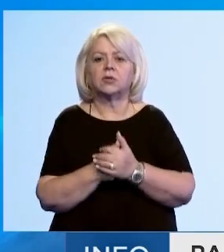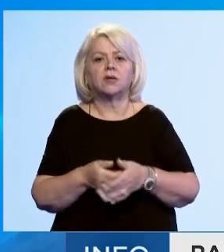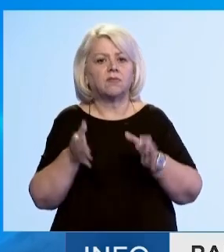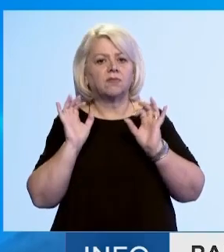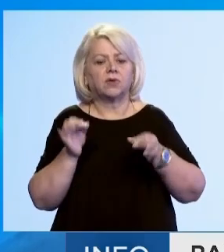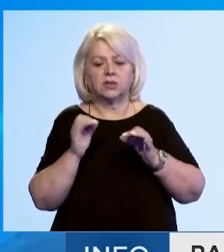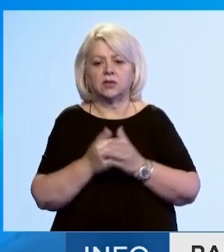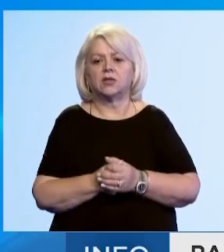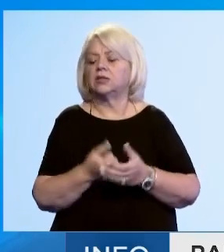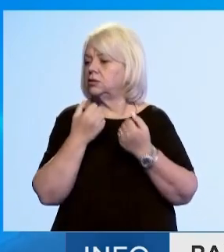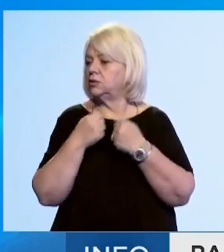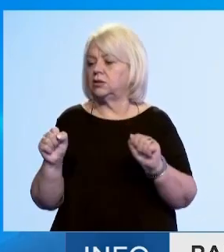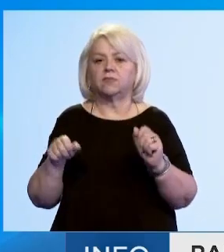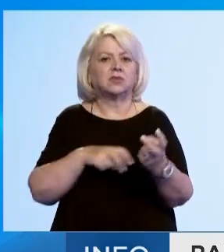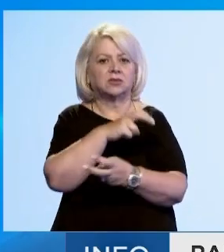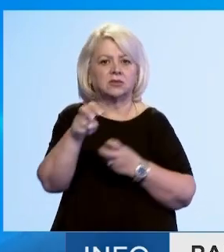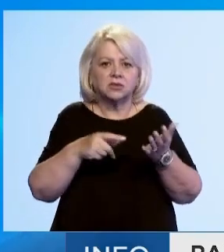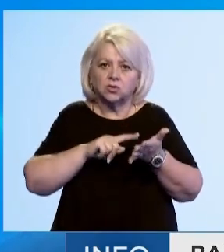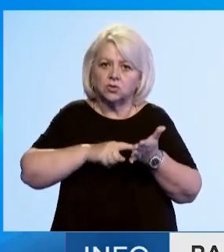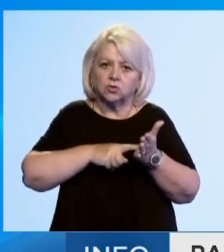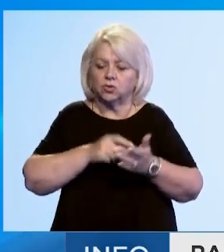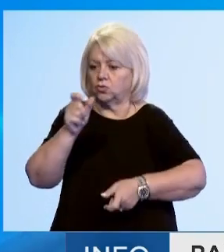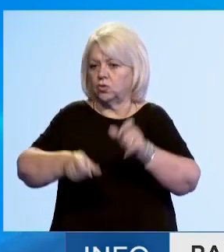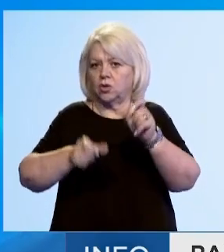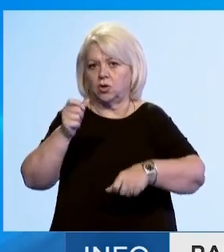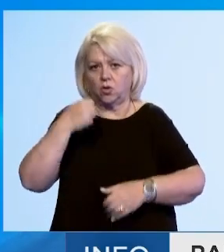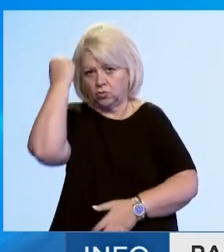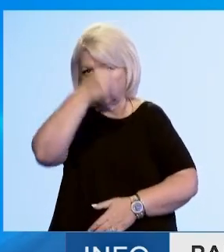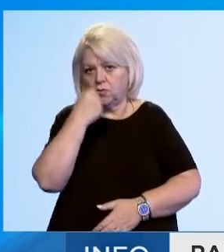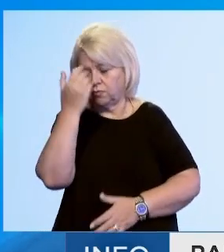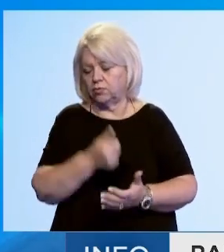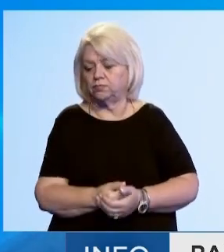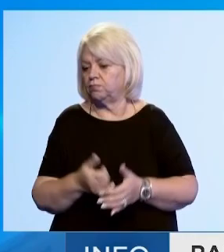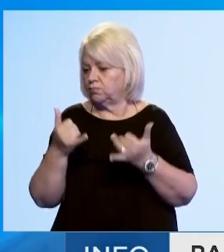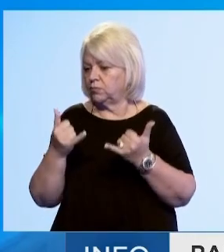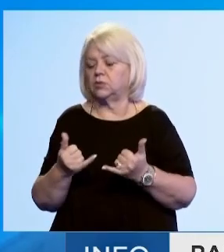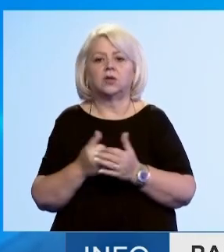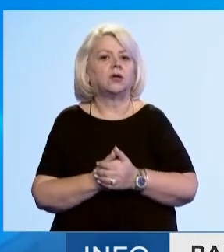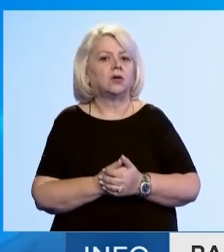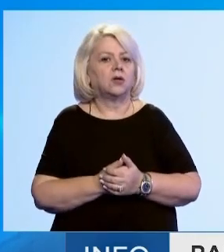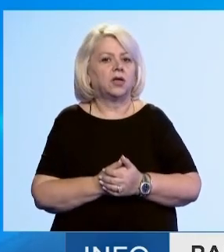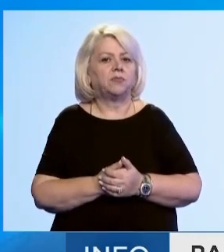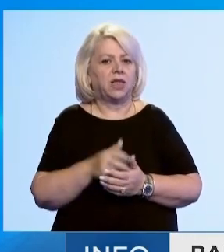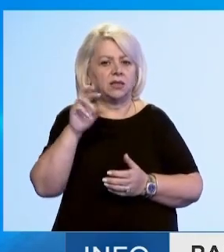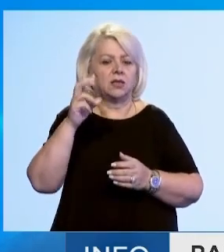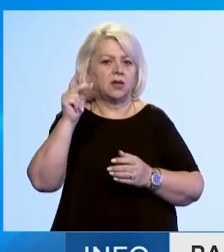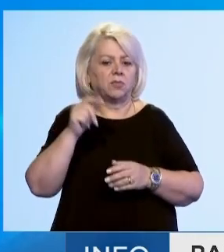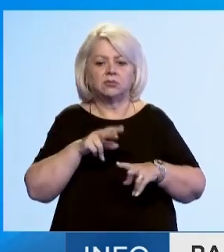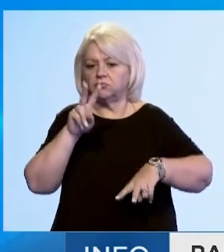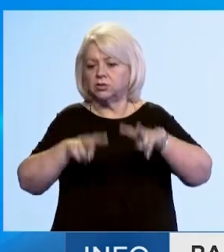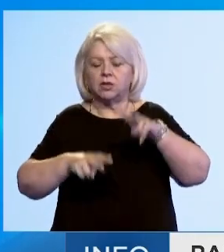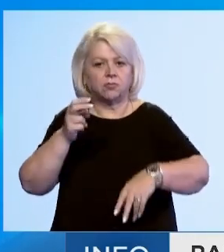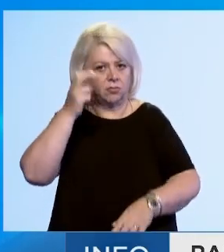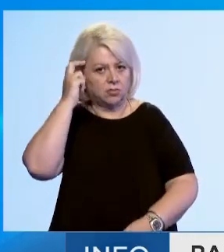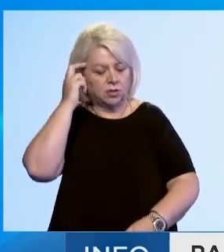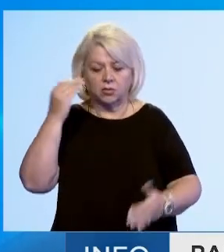atë për lëvizjen e lirë me letërnjoftime për qytetarët e Kosovës. Aktualisht Rama gjendet në Maltëzi, ndërkohë në mbrëmje